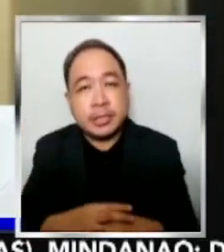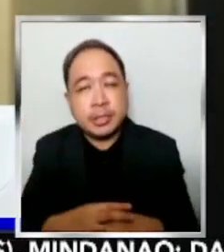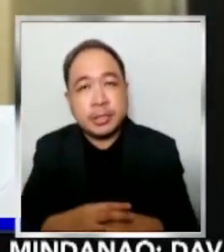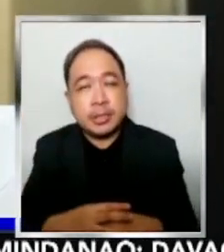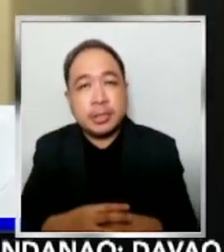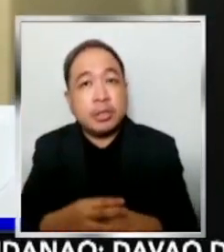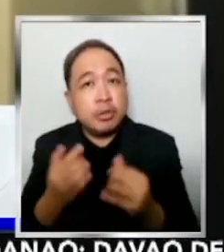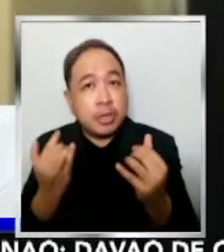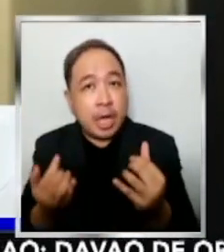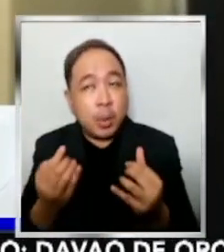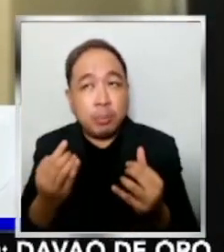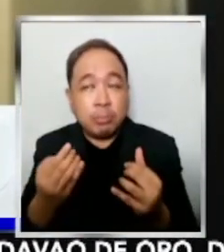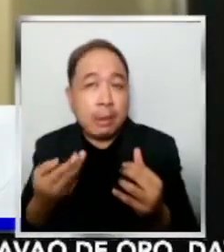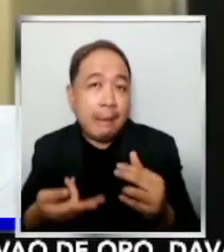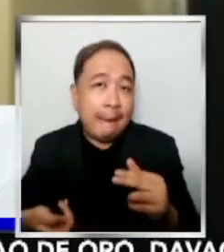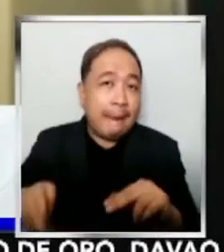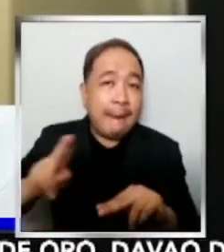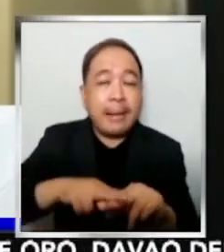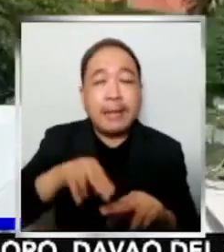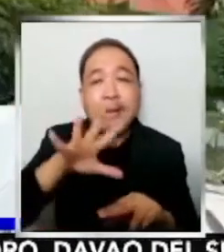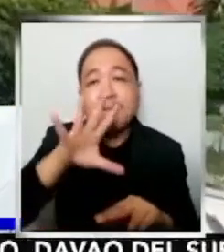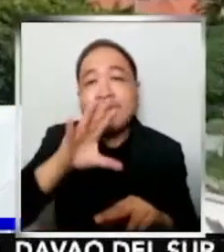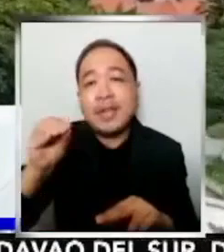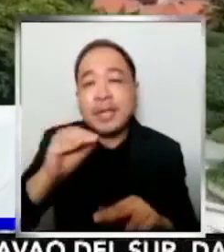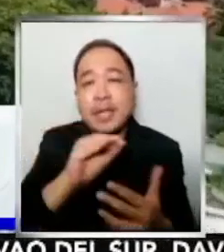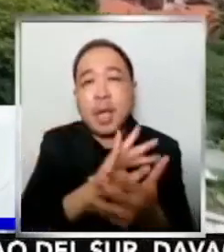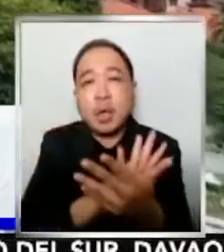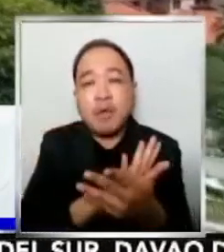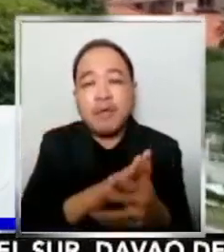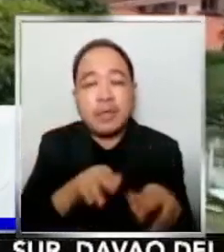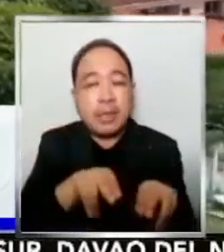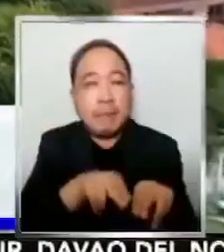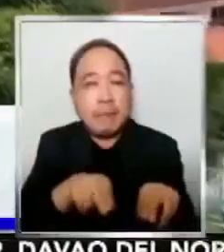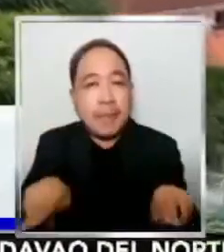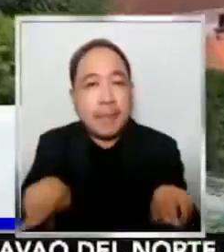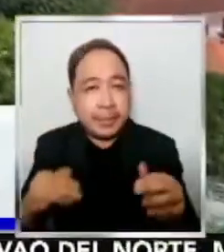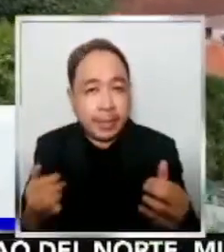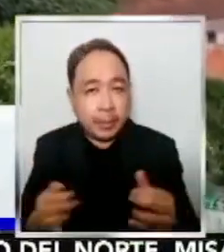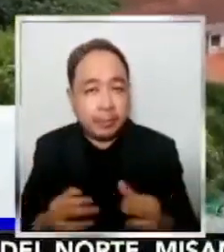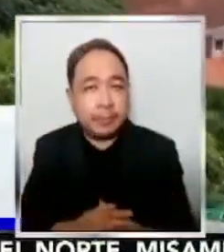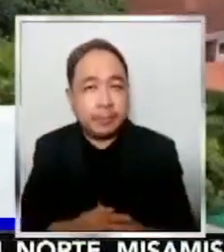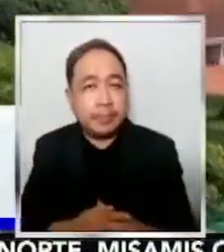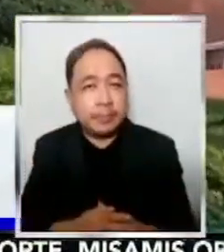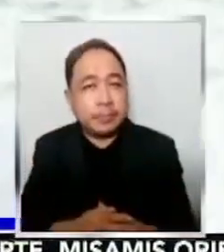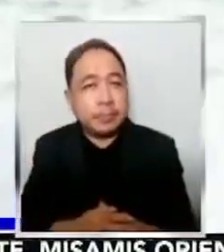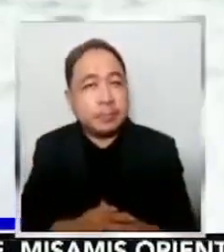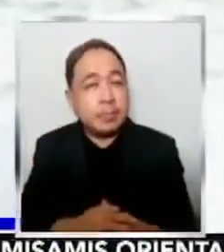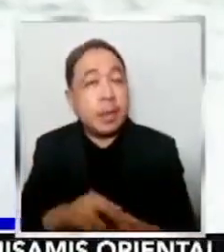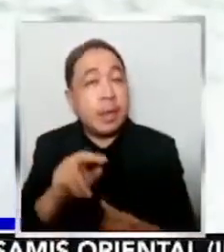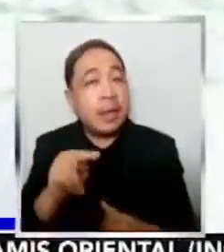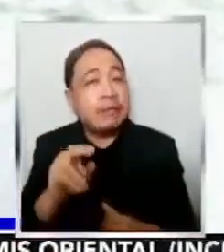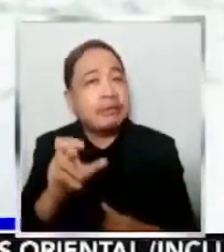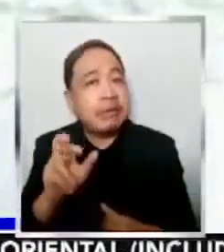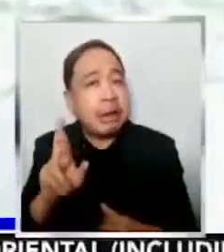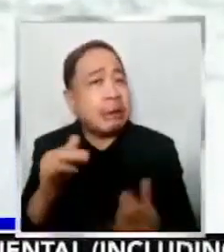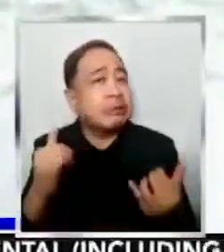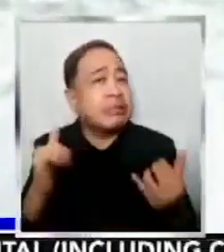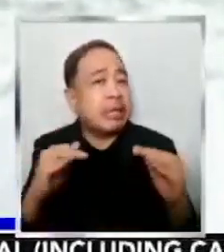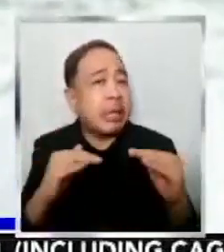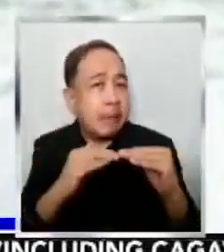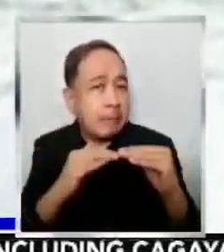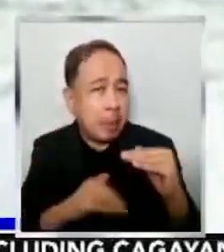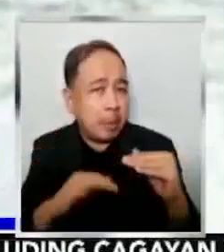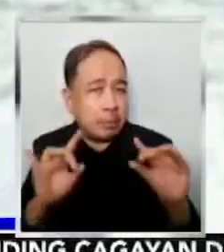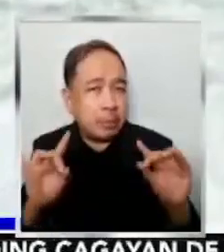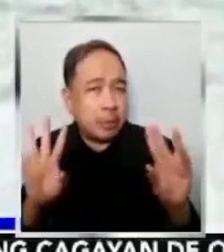50 COVID beds occupied per day. Sa ngayon, low risk pa naman daw ang sitwasyon sa NCR, pero maari raw mabago ang sitwasyon